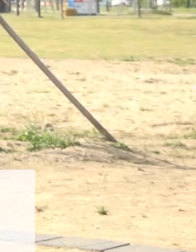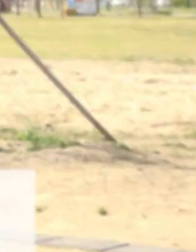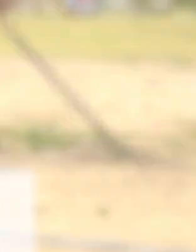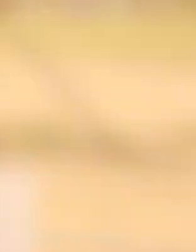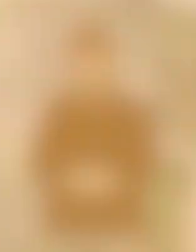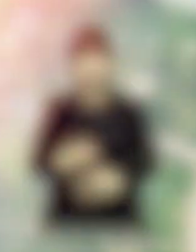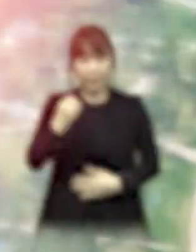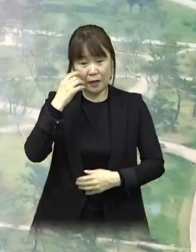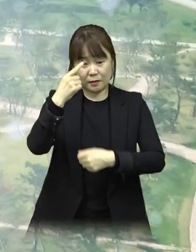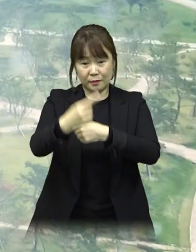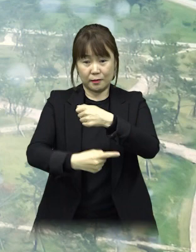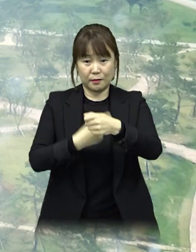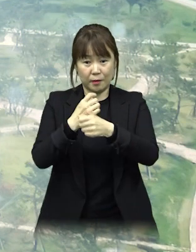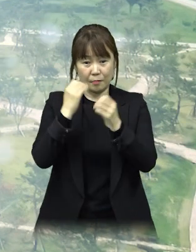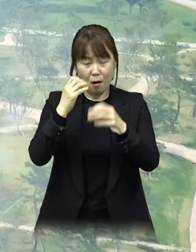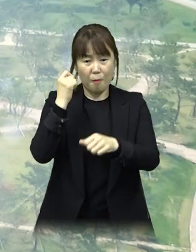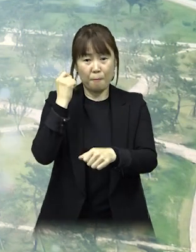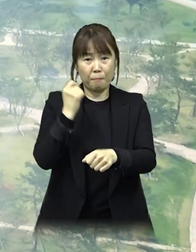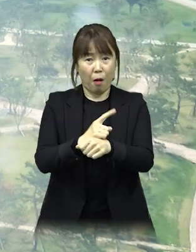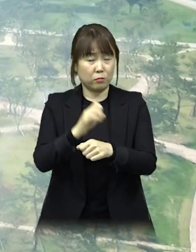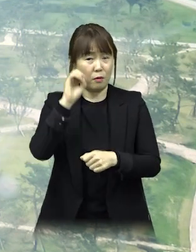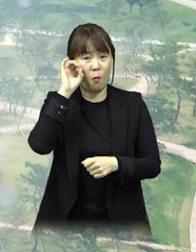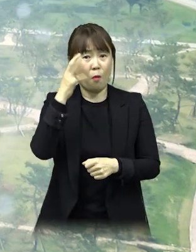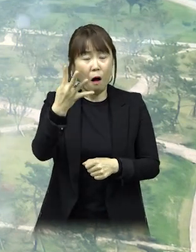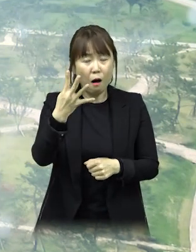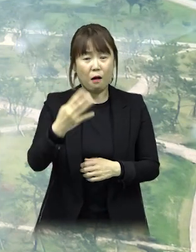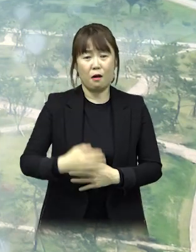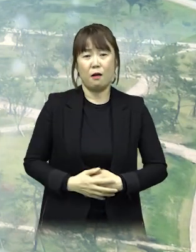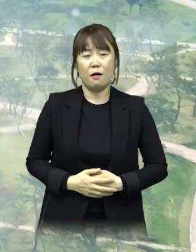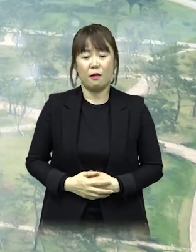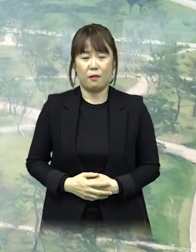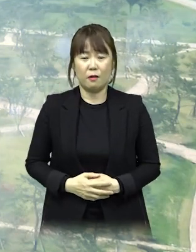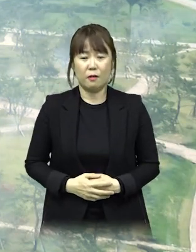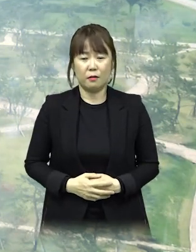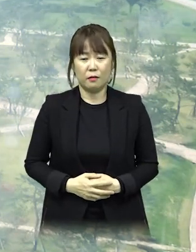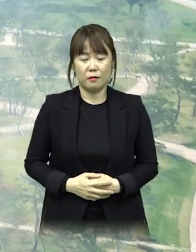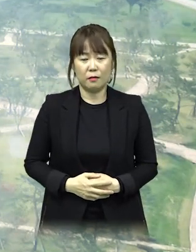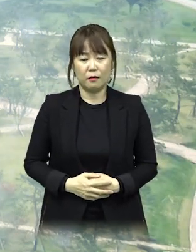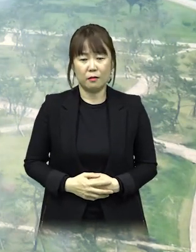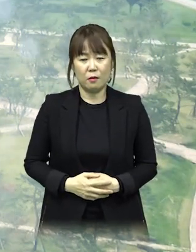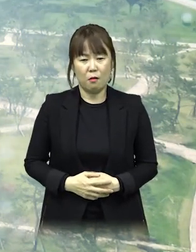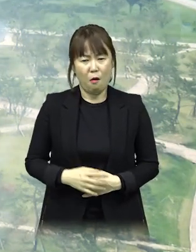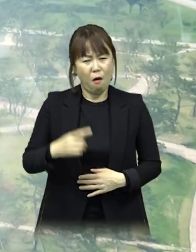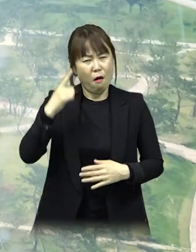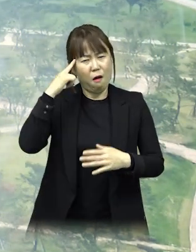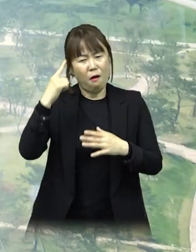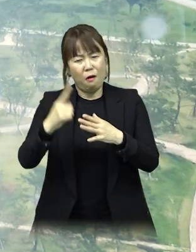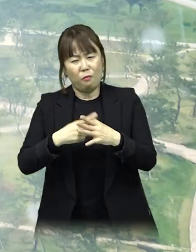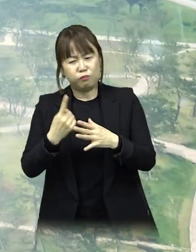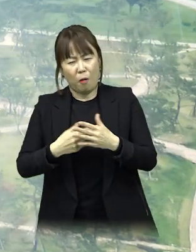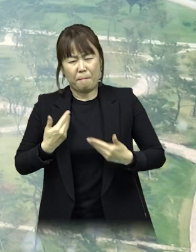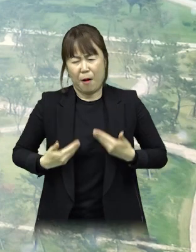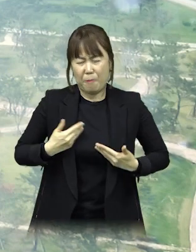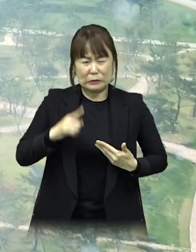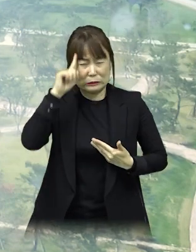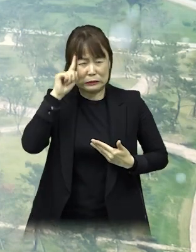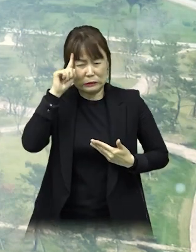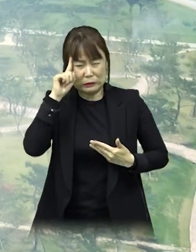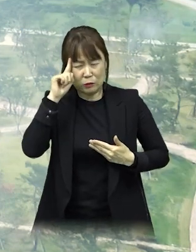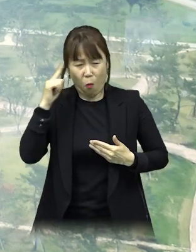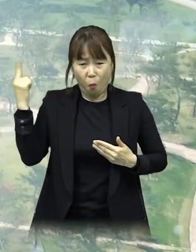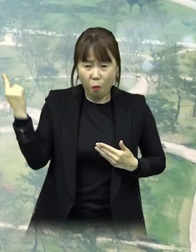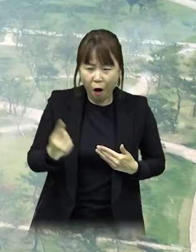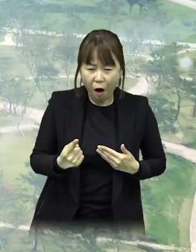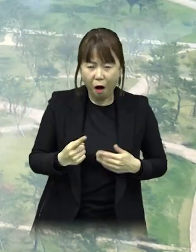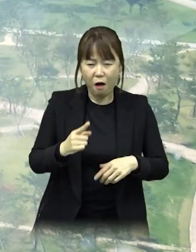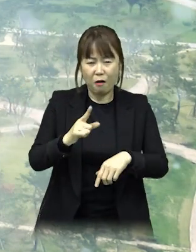노력하겠습니다. 새로운 한 해가 시작한 지 벌써 1분기가 넘어가고 있는 상황입니다. 정신없이 달려온